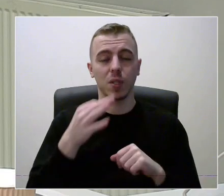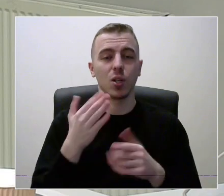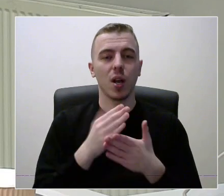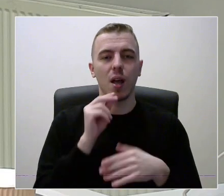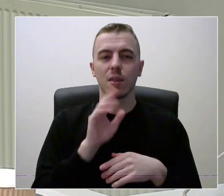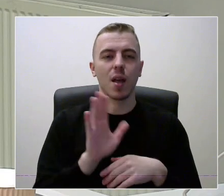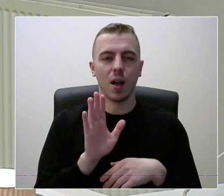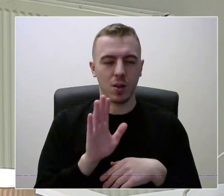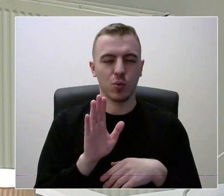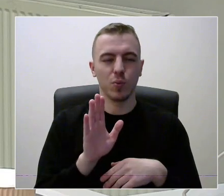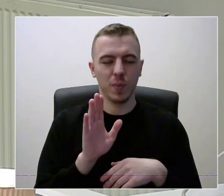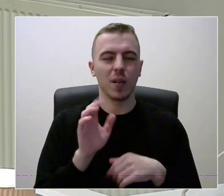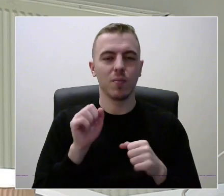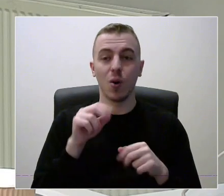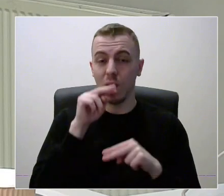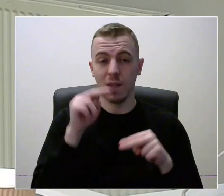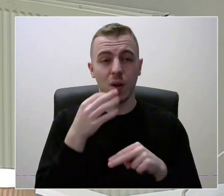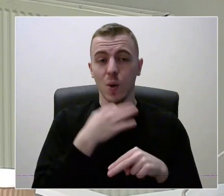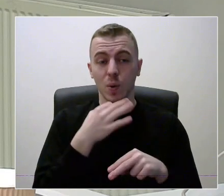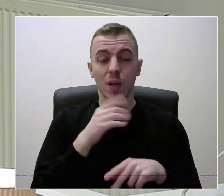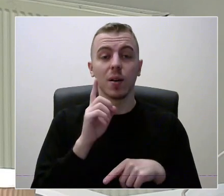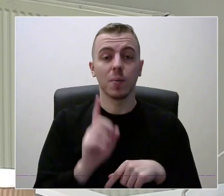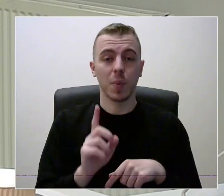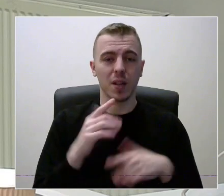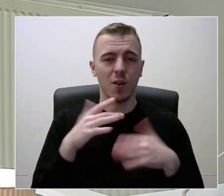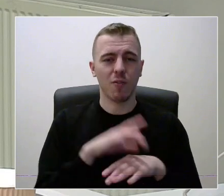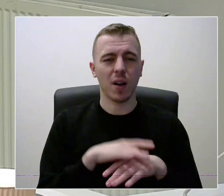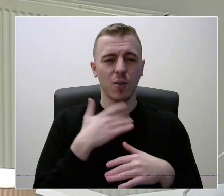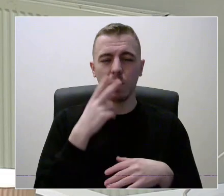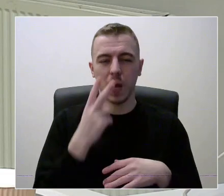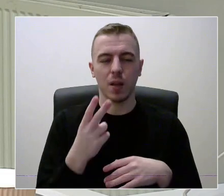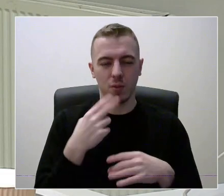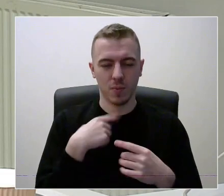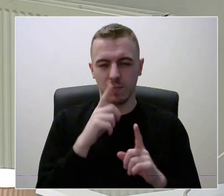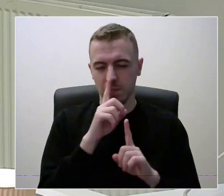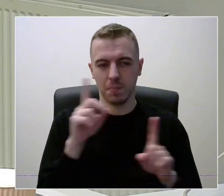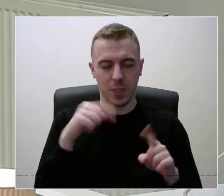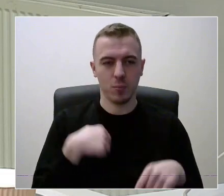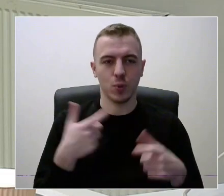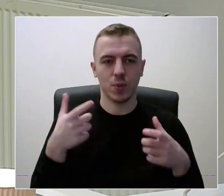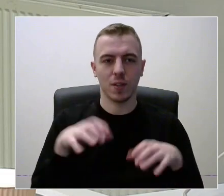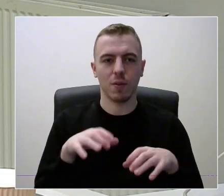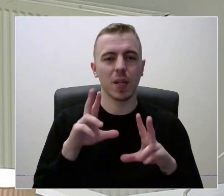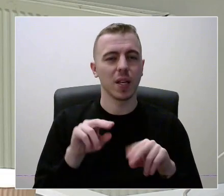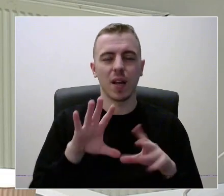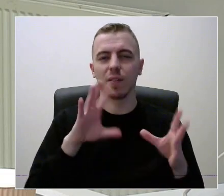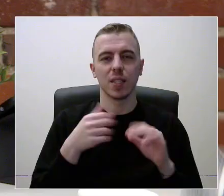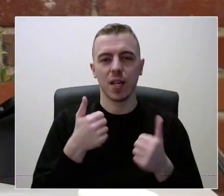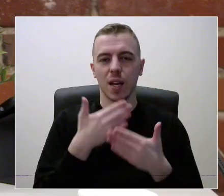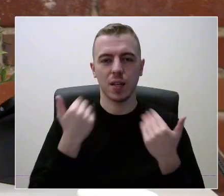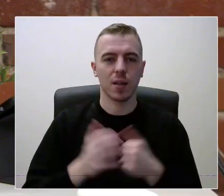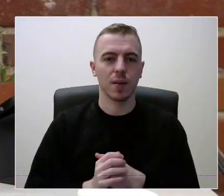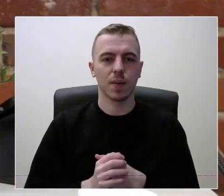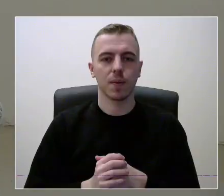prezumpcija, bet jau pats faktas mus išskiria iš kitų savivaldybių ir parodo, jog tikrai viskas nėra gerai. Prašau.